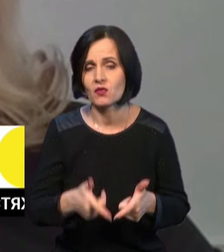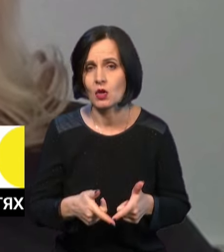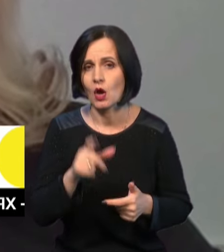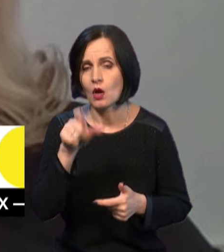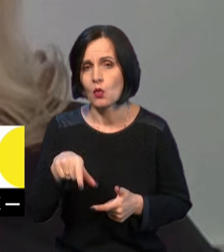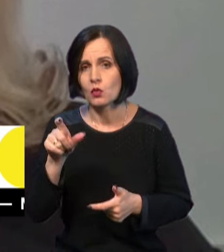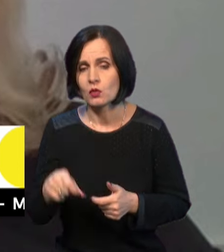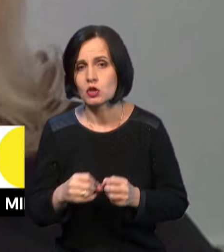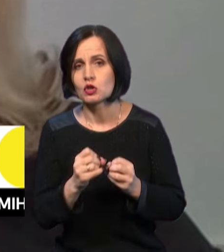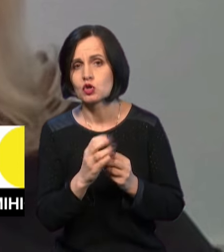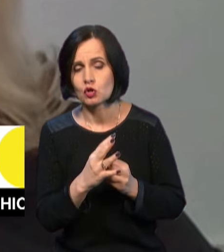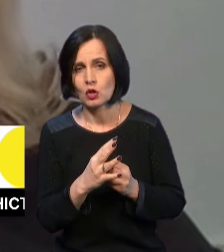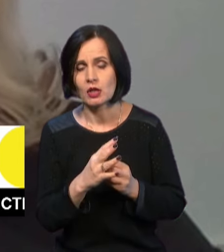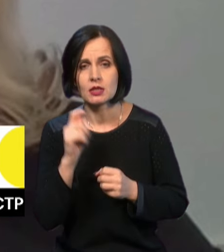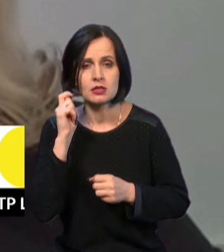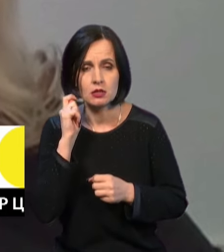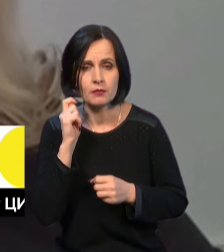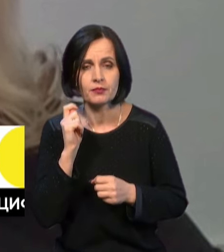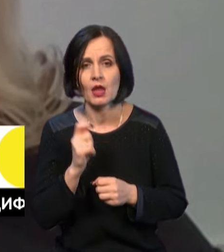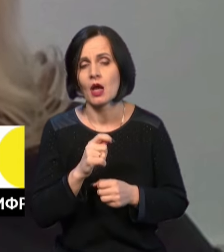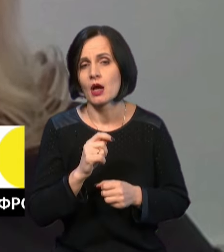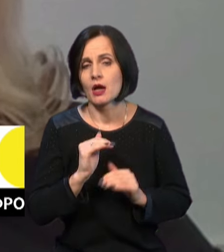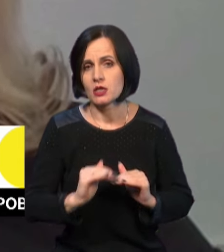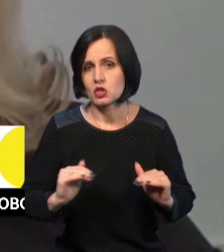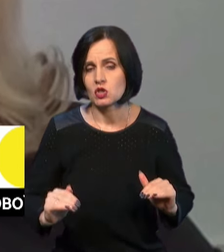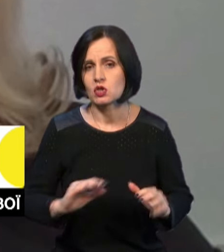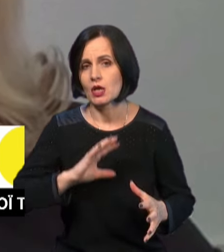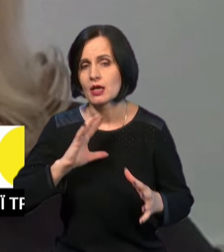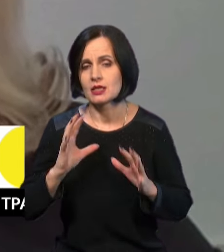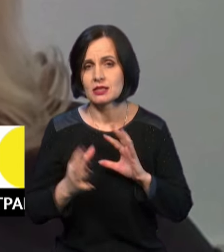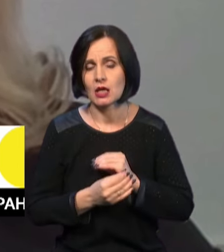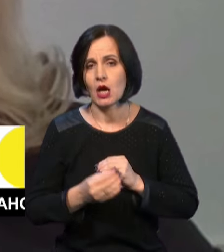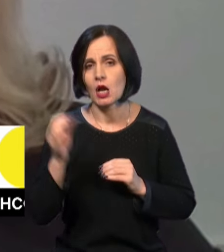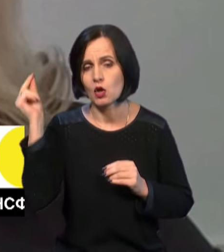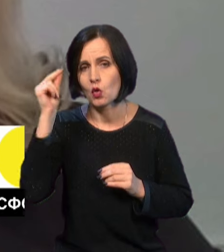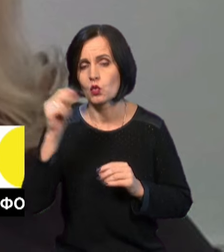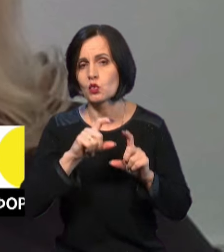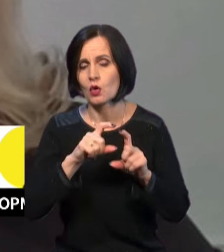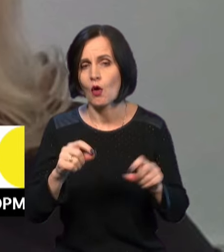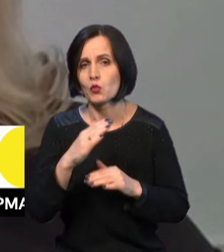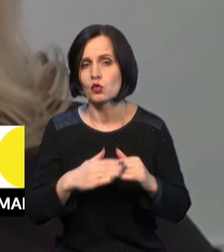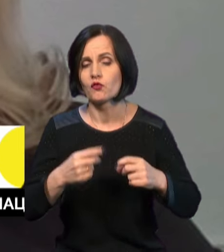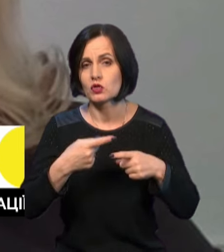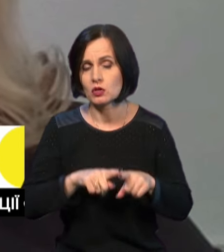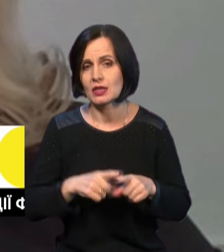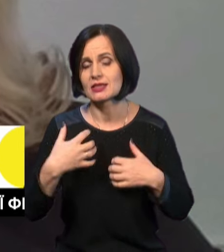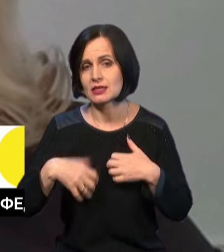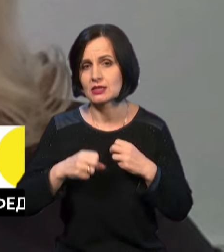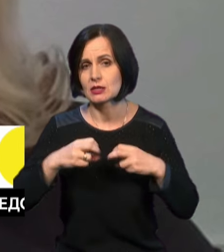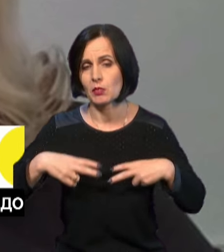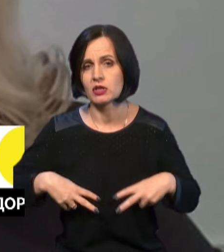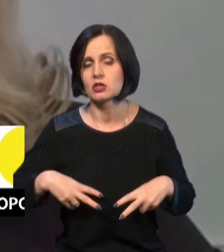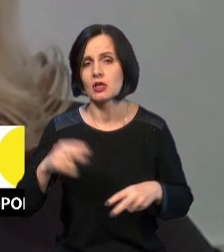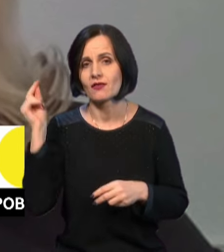осіб 14-річних, тобто учнів загальноосвітніх шкіл, професійно-технічних і середніх спеціальних